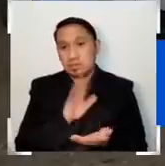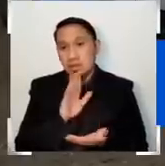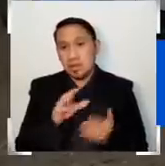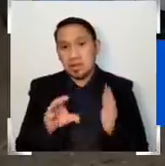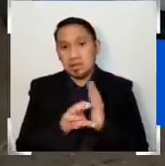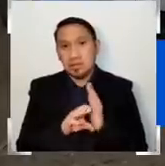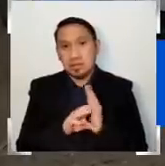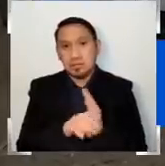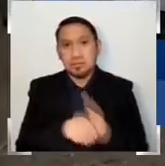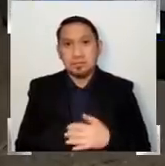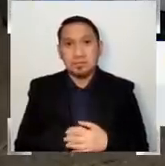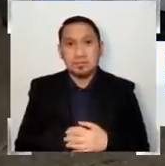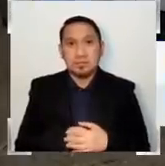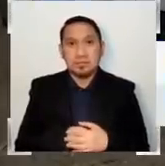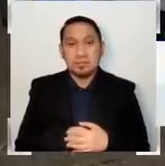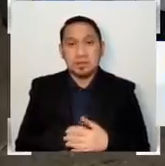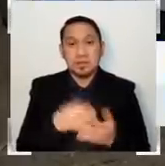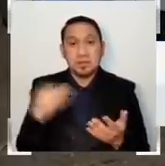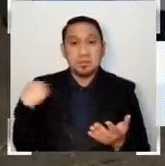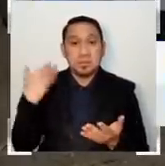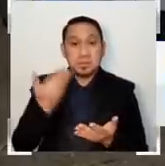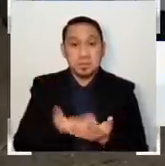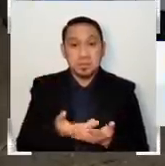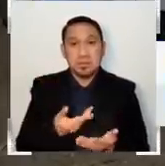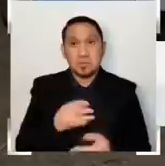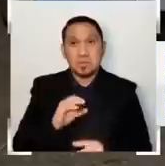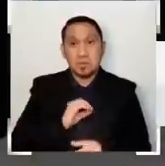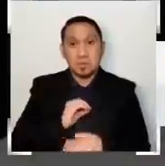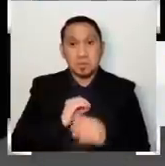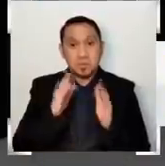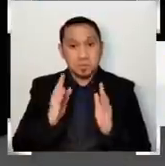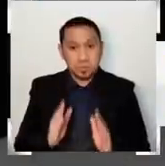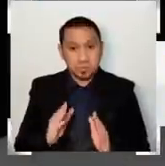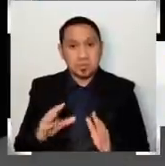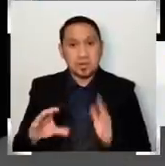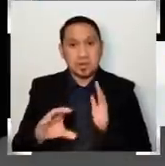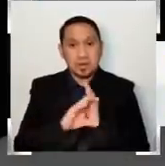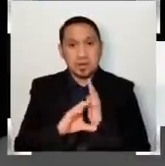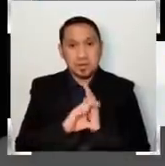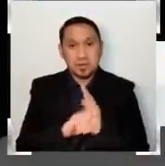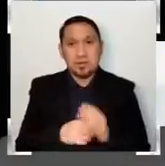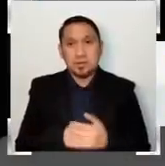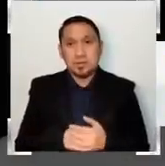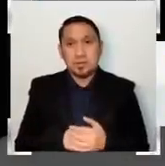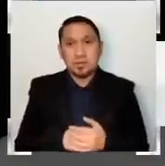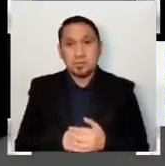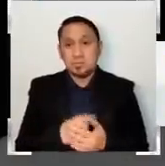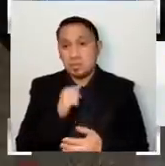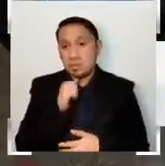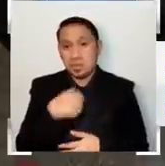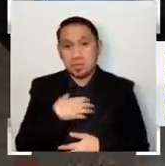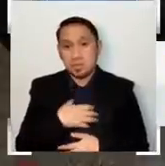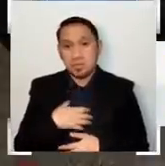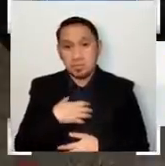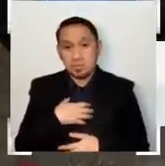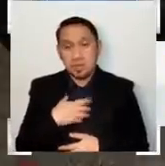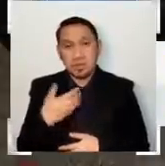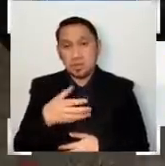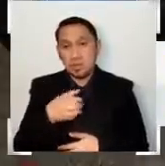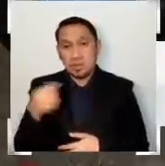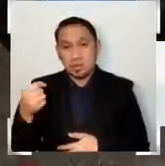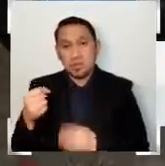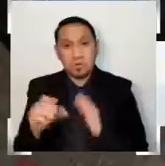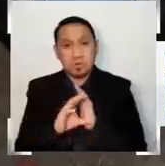amin. Nagtungo na raw dito ang nagpapakilalang may-ari ng sports car. Hindi naman daw ito umangal o nagreklamo na in-impound ang kanyang sasakyan